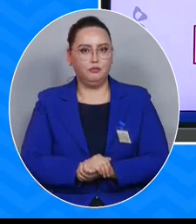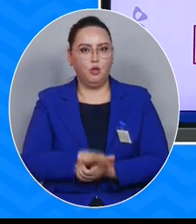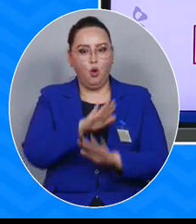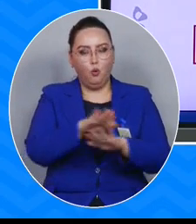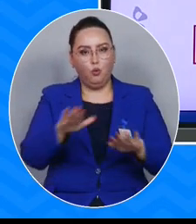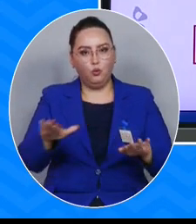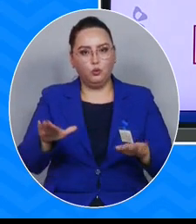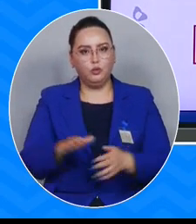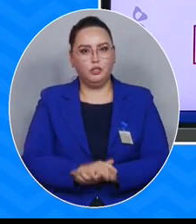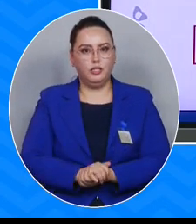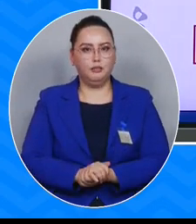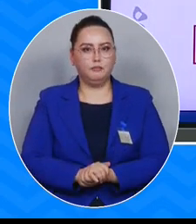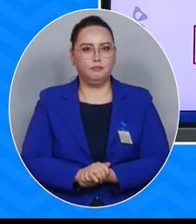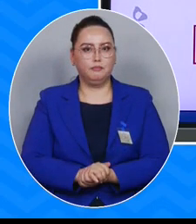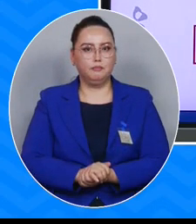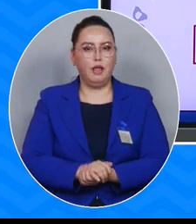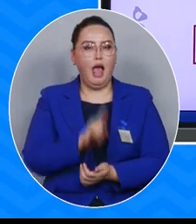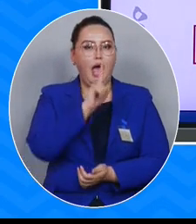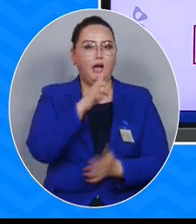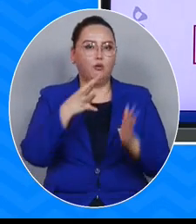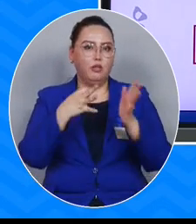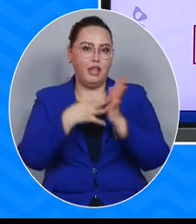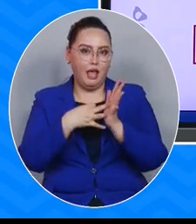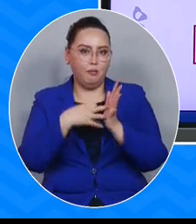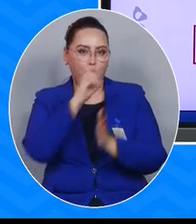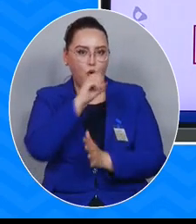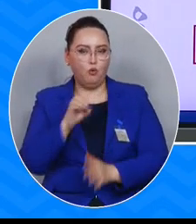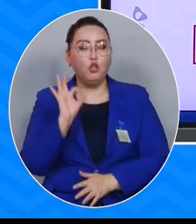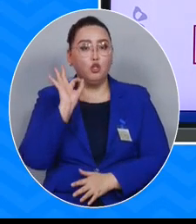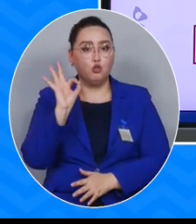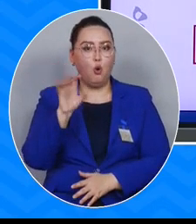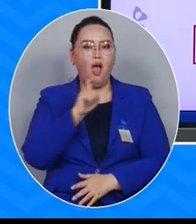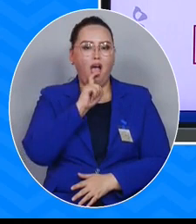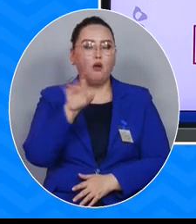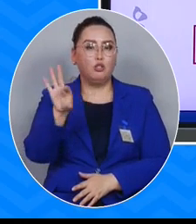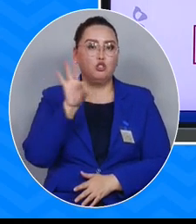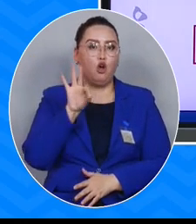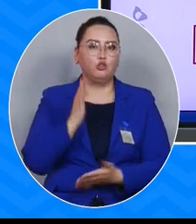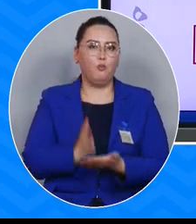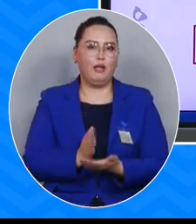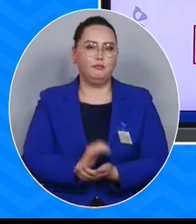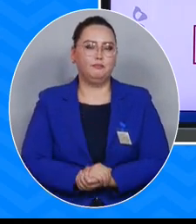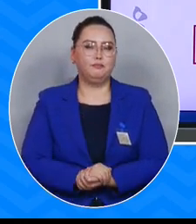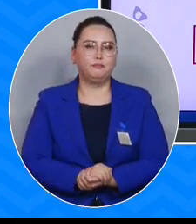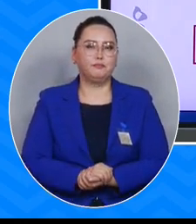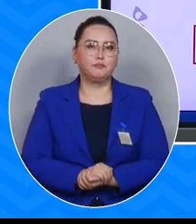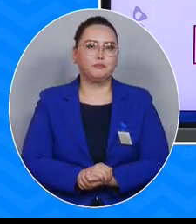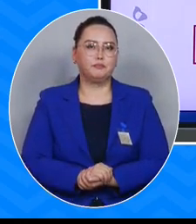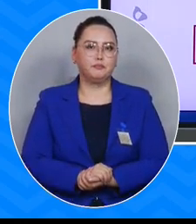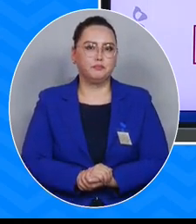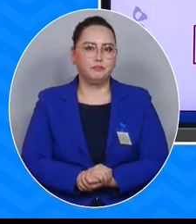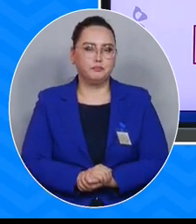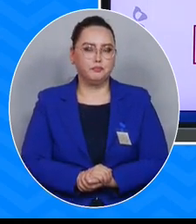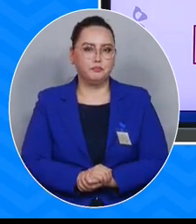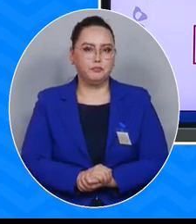дияж нэм зөн нэг бүйө арун-аймаруны далүй хойу нолохоор зэв харүйлтэг сонхасын бай. Тэрэнээс гаднан, мэн хүхэрзүйн 23